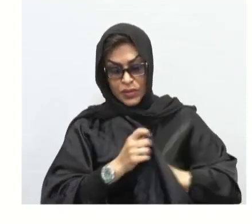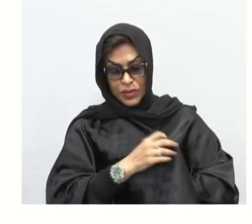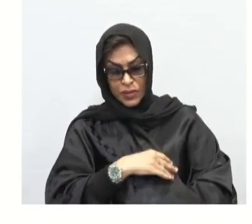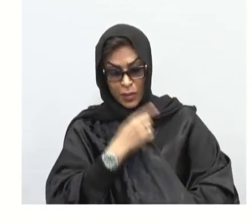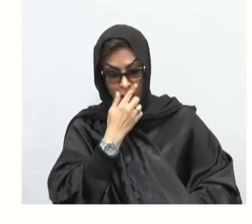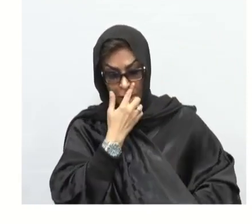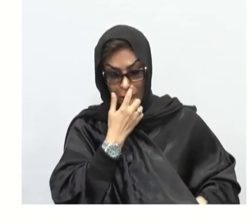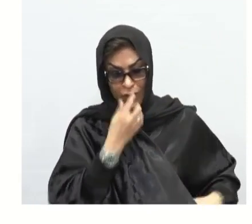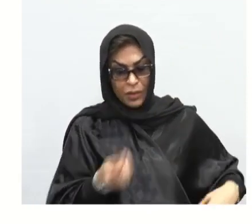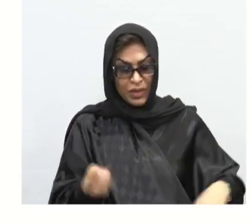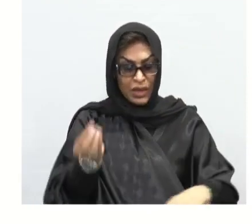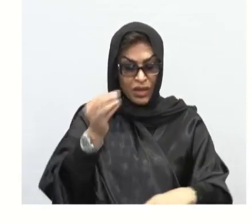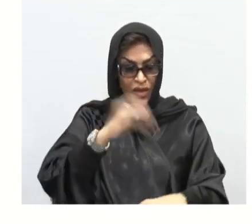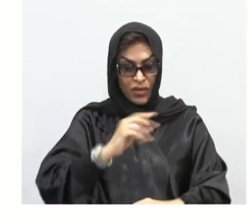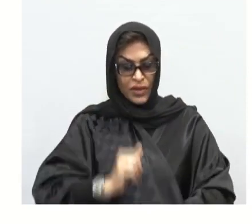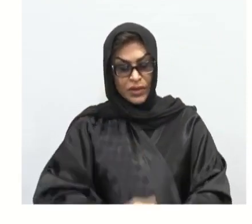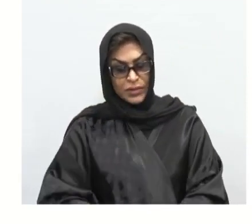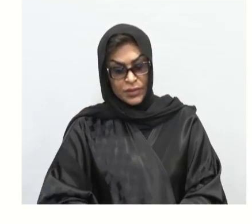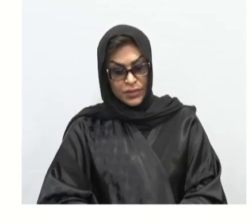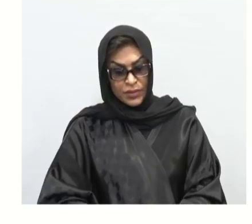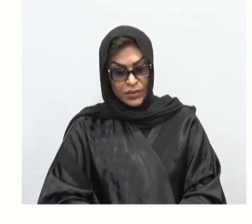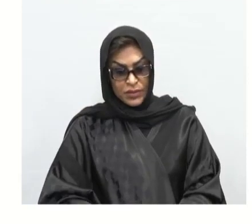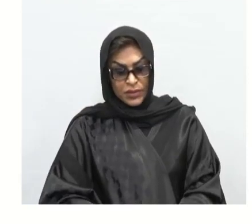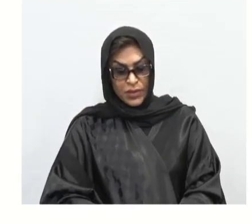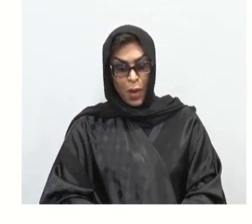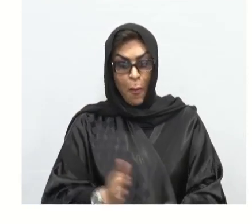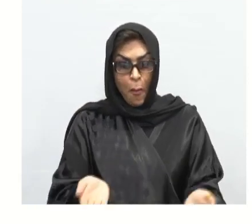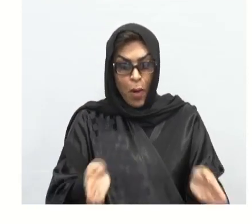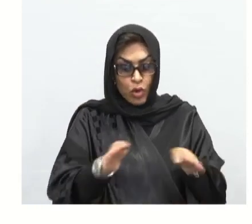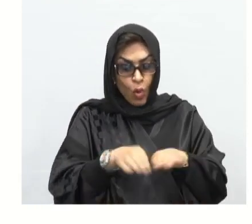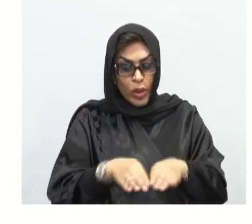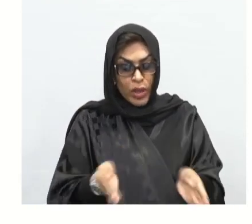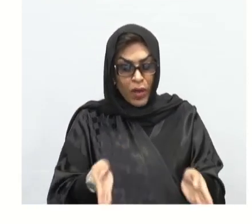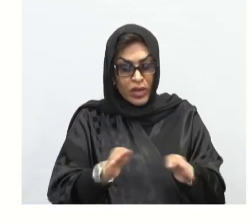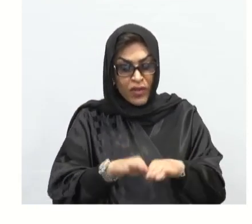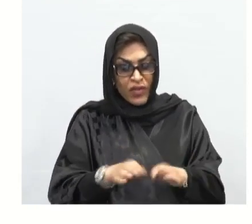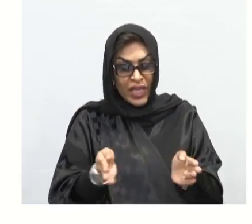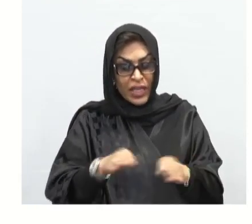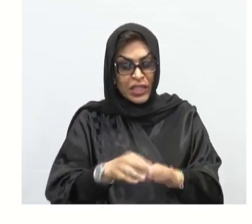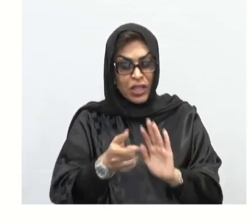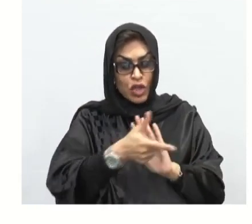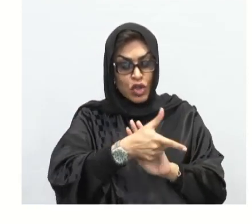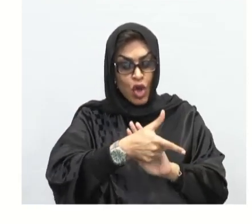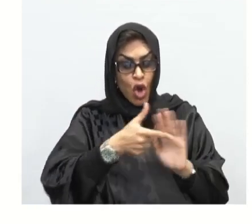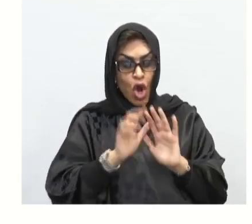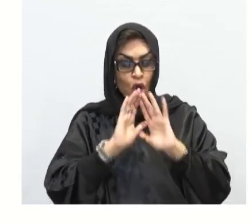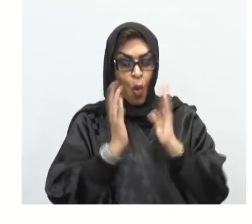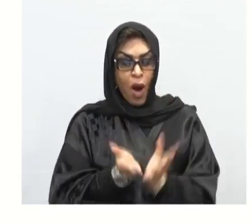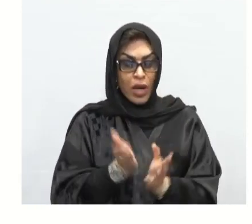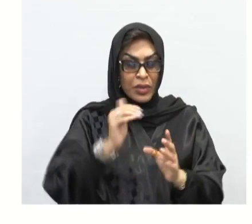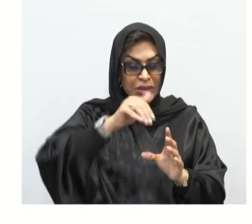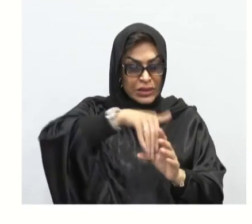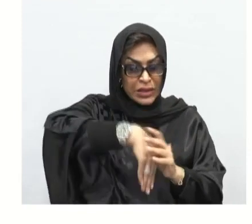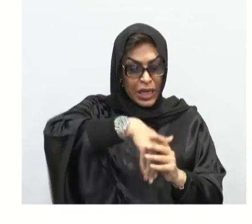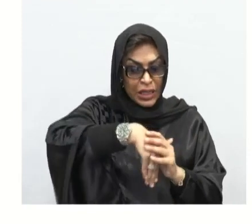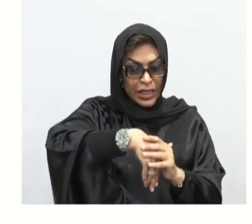بالاضافه الى ذلك قمنا طالب وطالبتي باعداد مطويه للدرس الاول تعرفنا على الكواكب الداخليه